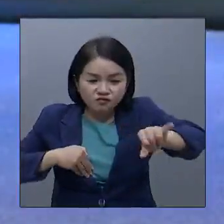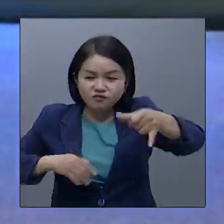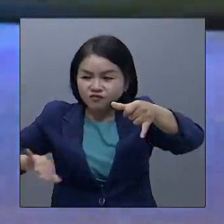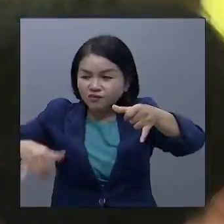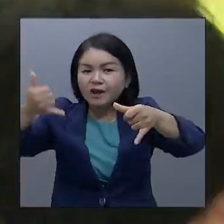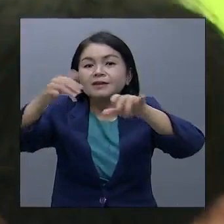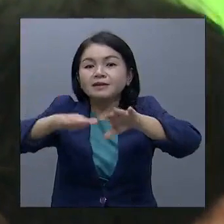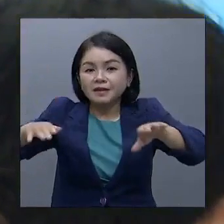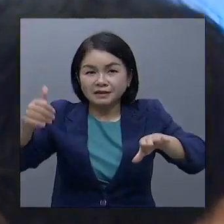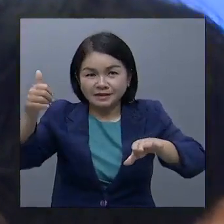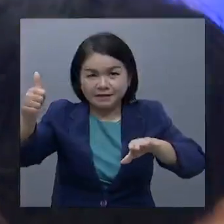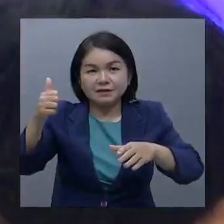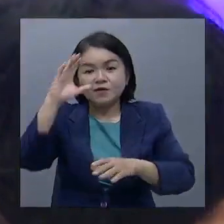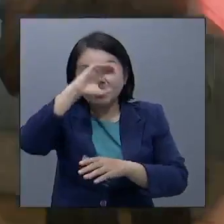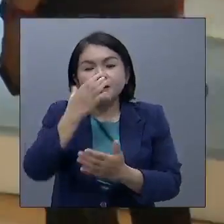ค่ะ